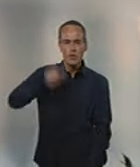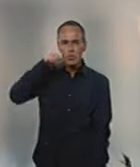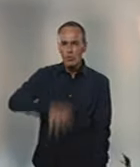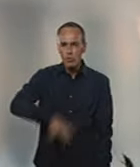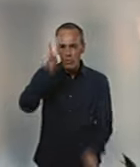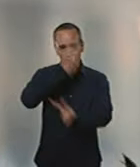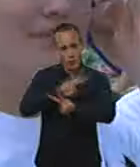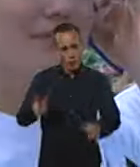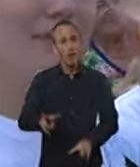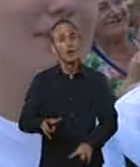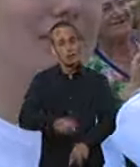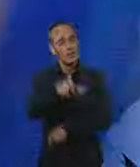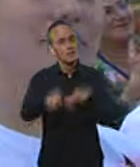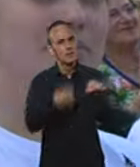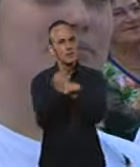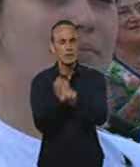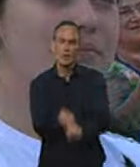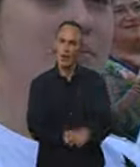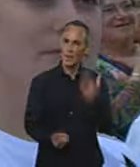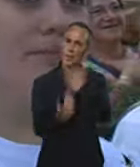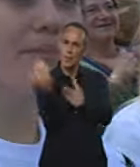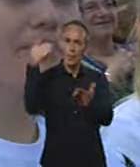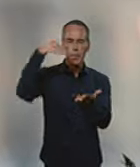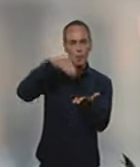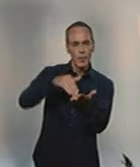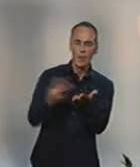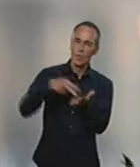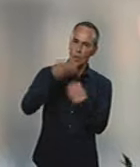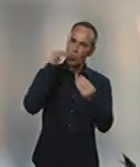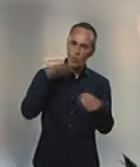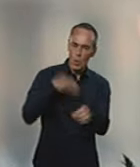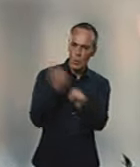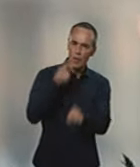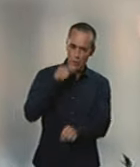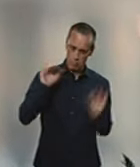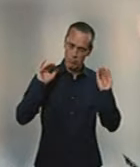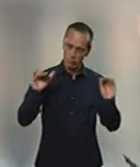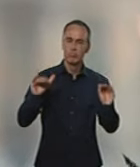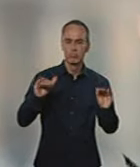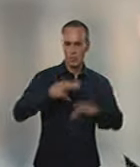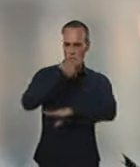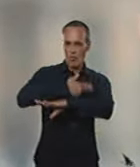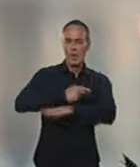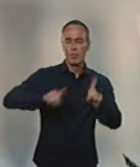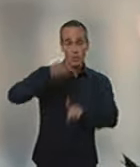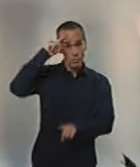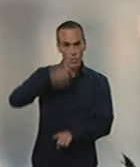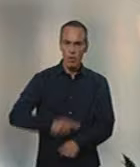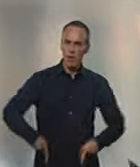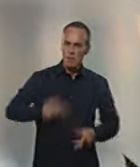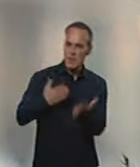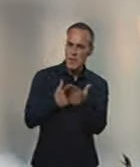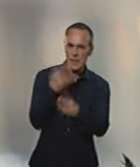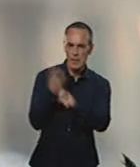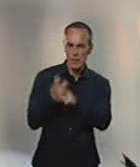de ceux qui se lèvent tôt et qui travaillent dur pourtant ce sont bien les conditions de la concurrence qui rendent la vie si dure